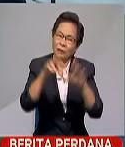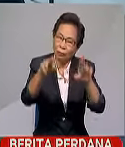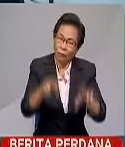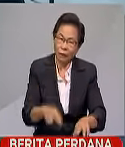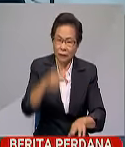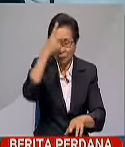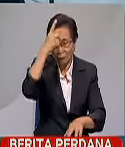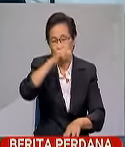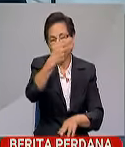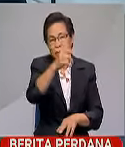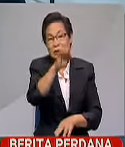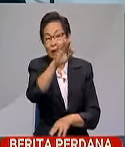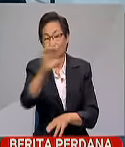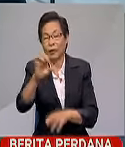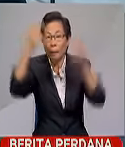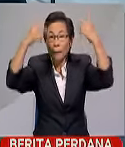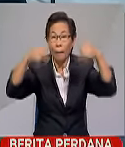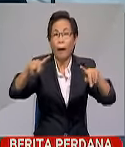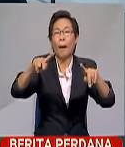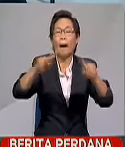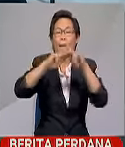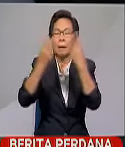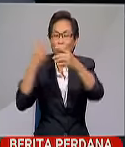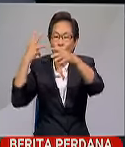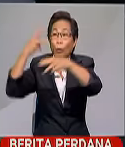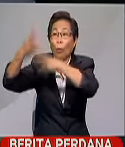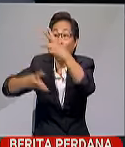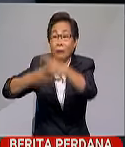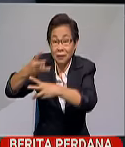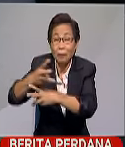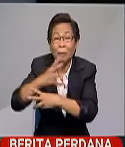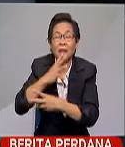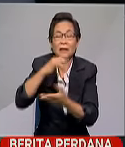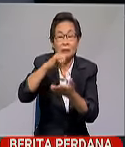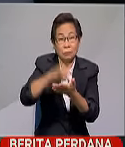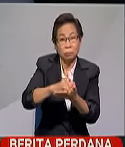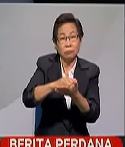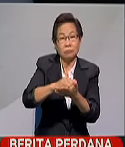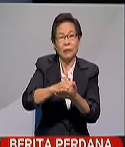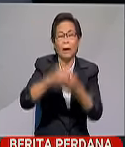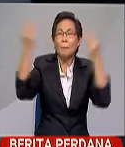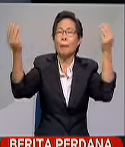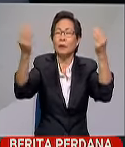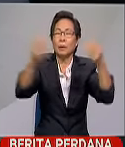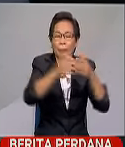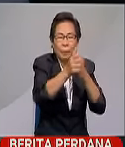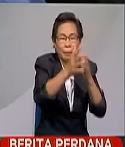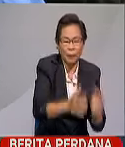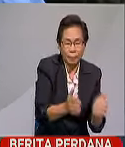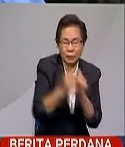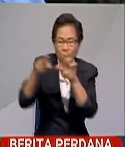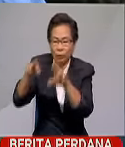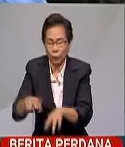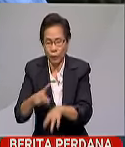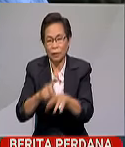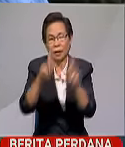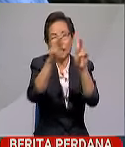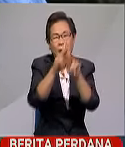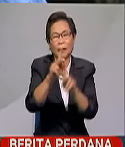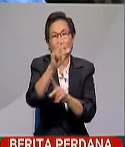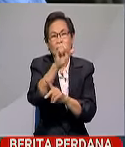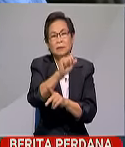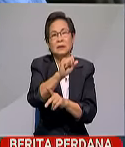Datuk Seri Syafiee yang juga Presiden Parti Warisan Sabah Warisan menyatakan demikian selepas Majlis Pemimpin Bersama Rakyat di Kampung